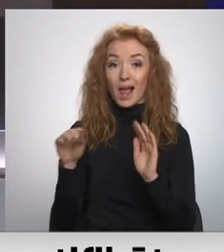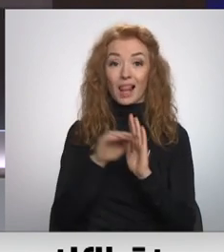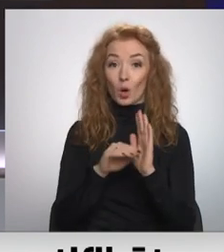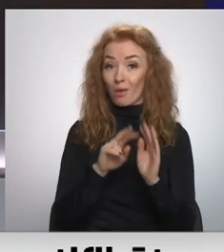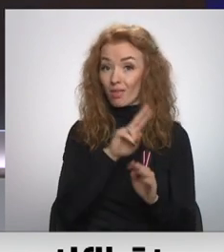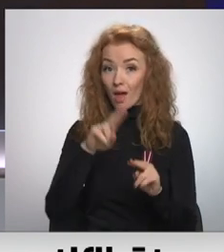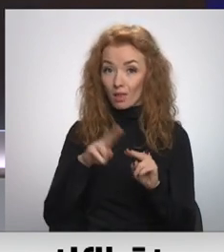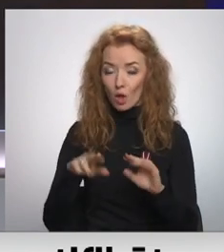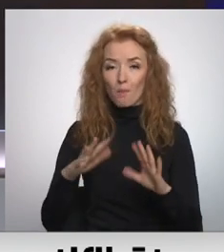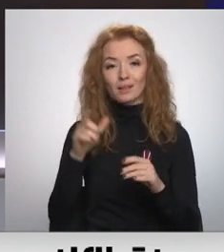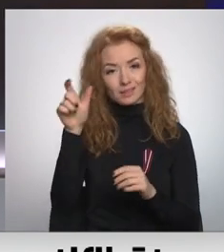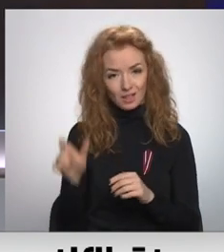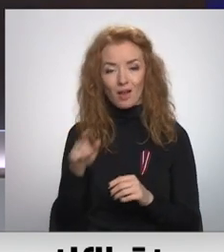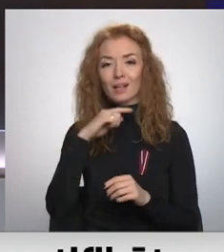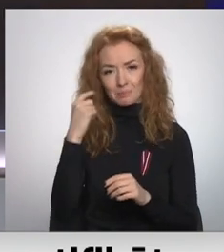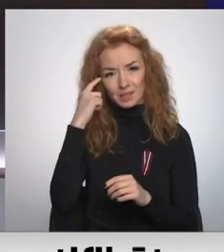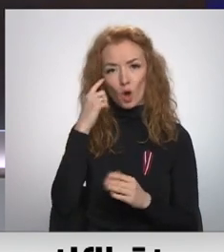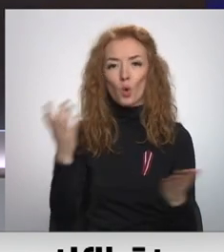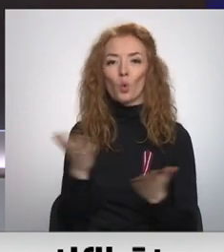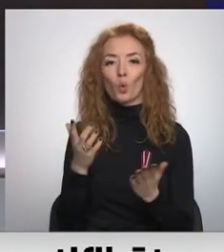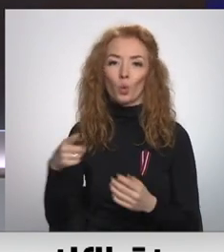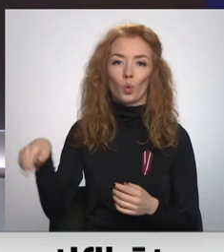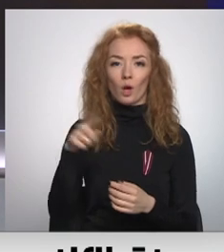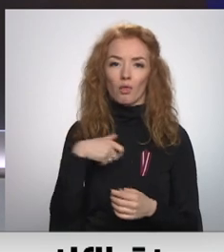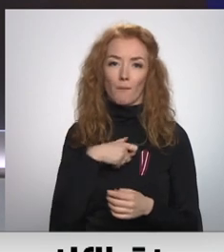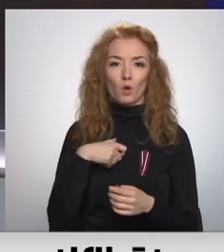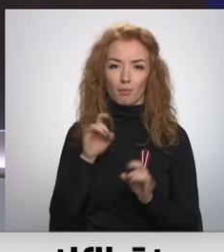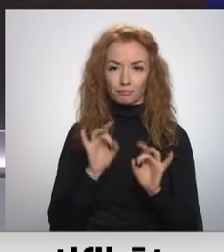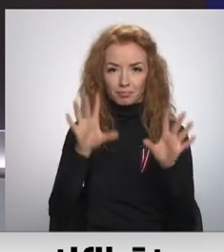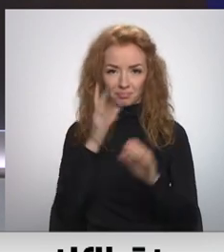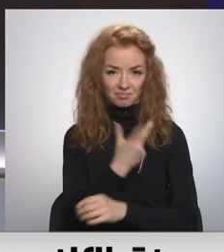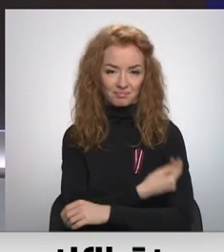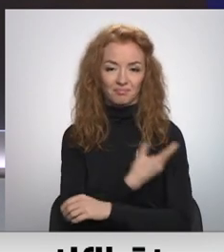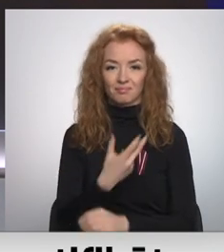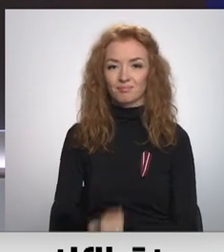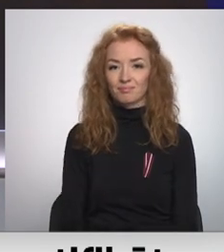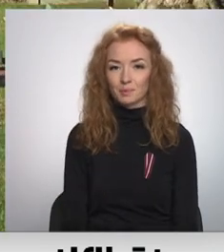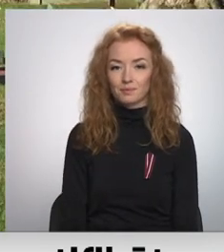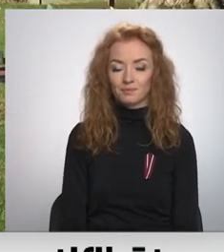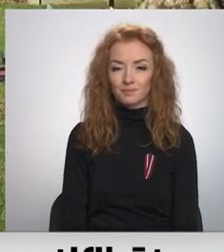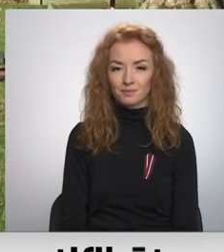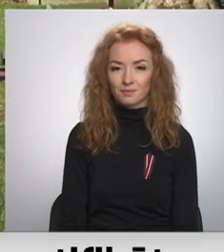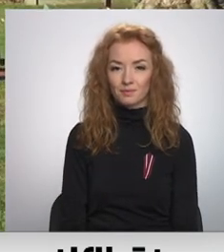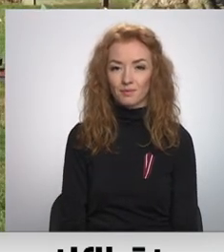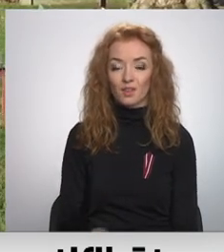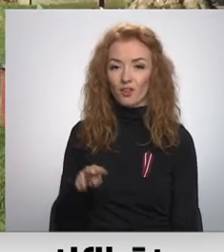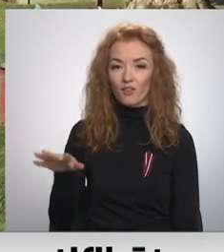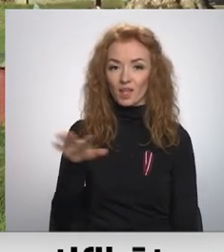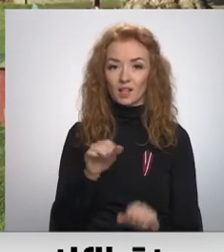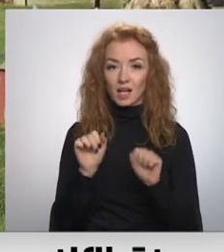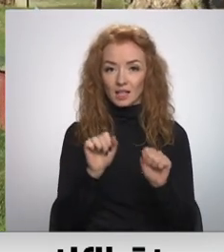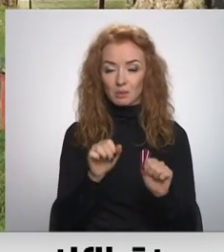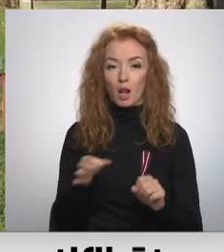neļauj, cilvēki gribētu zināt, kuri deputāti uzskata sevi par pārākiem un nevēlas potēties. Vides aizsardzības